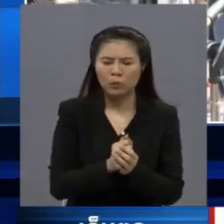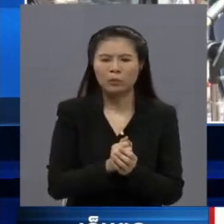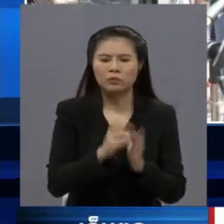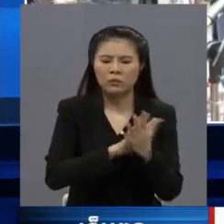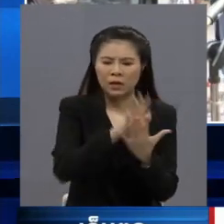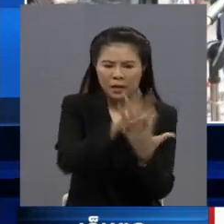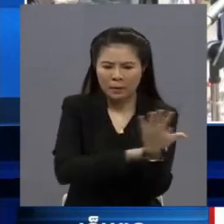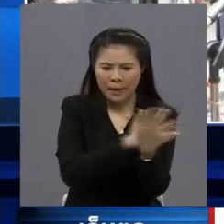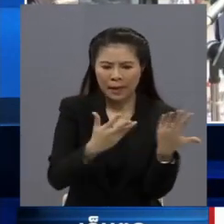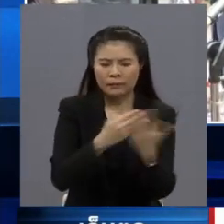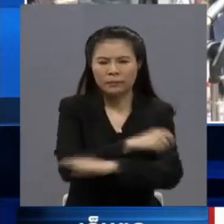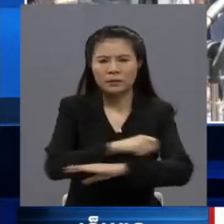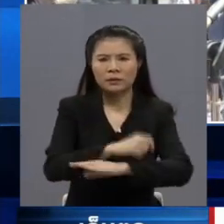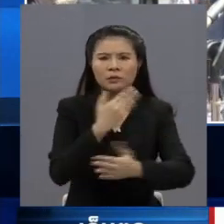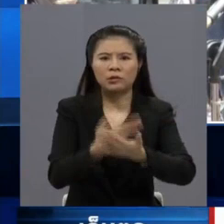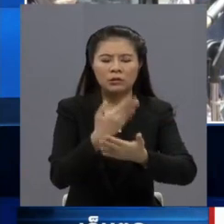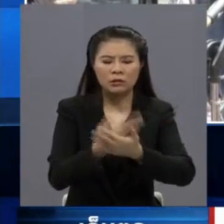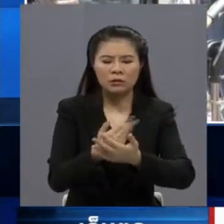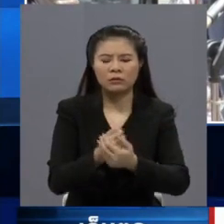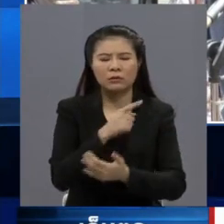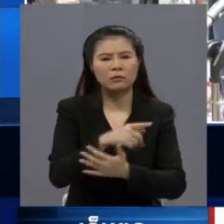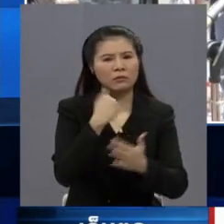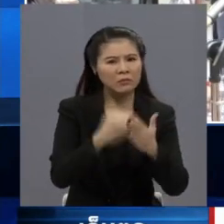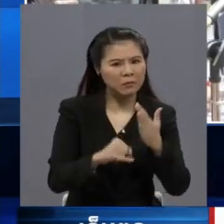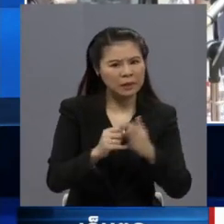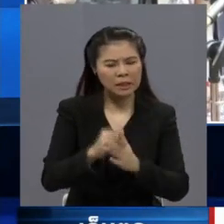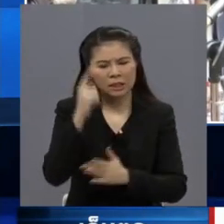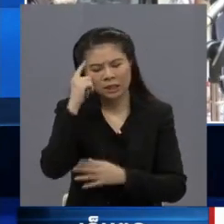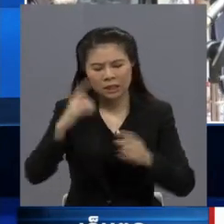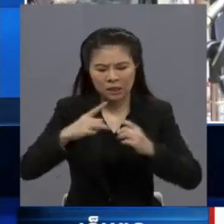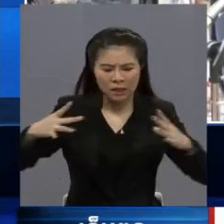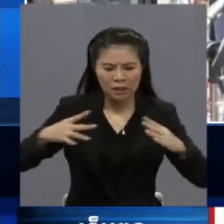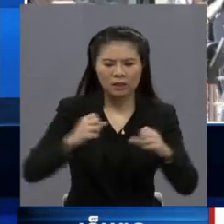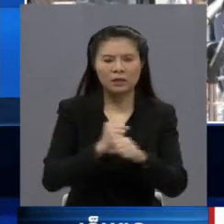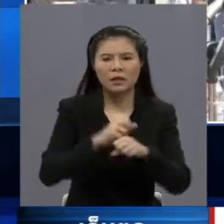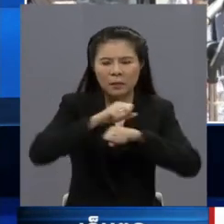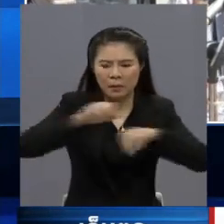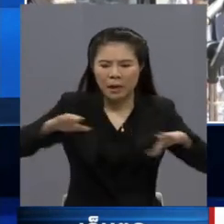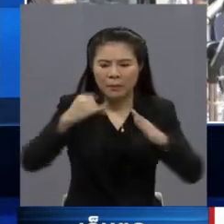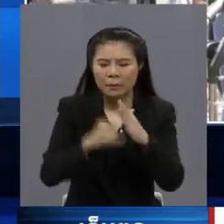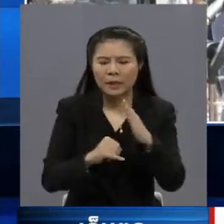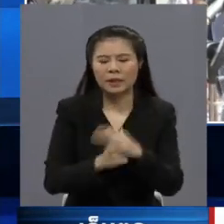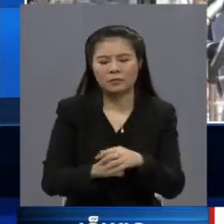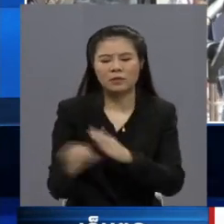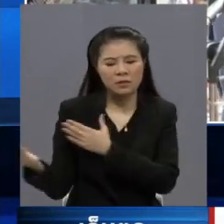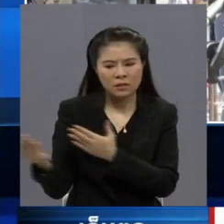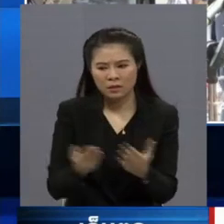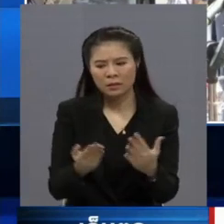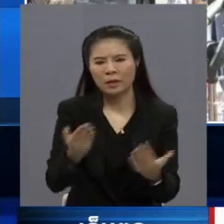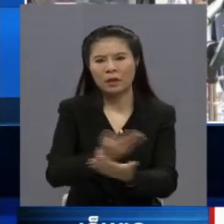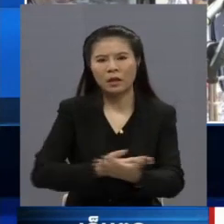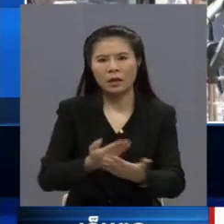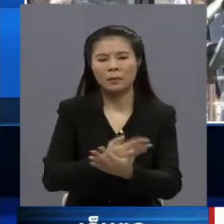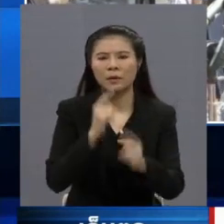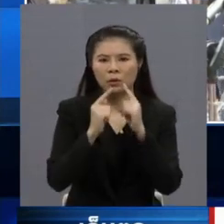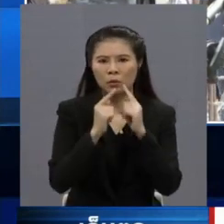เงินว่ามันเป็นอย่างไร ITV ยังยืนยันหรือไม่ว่าตกลงแล้วตัวเองเป็นสื่อหรือเปล่านั่นแหละถึงจะมีความสมบูรณ์ในการพิจารณานะครับ นี่ฮะ